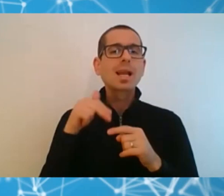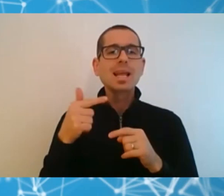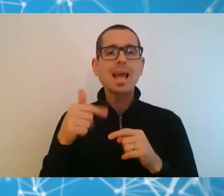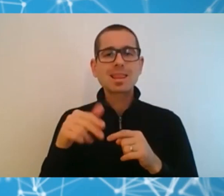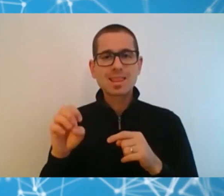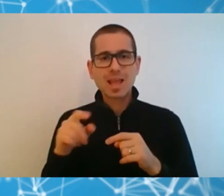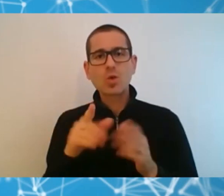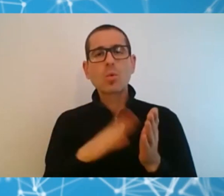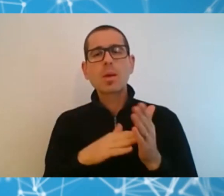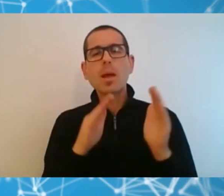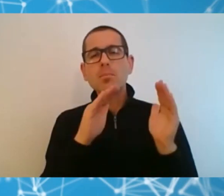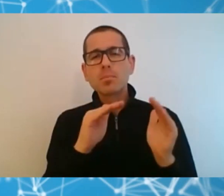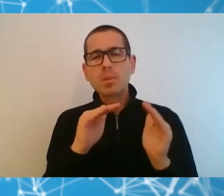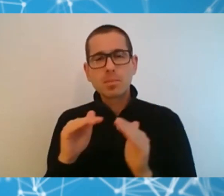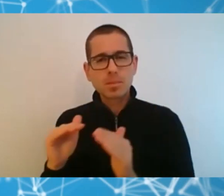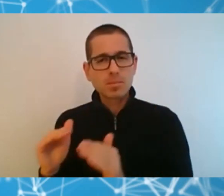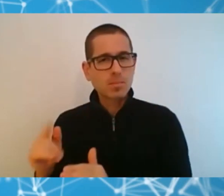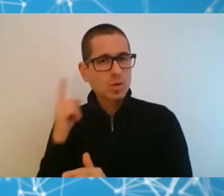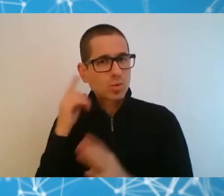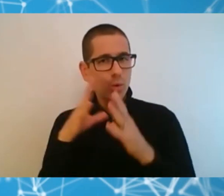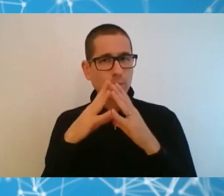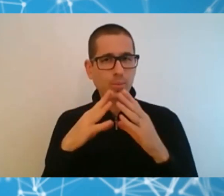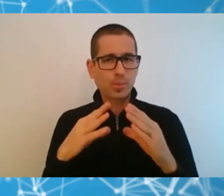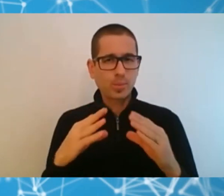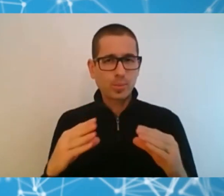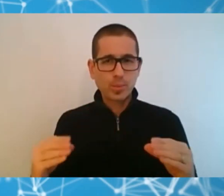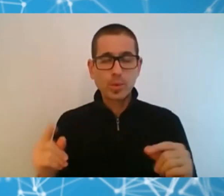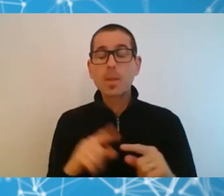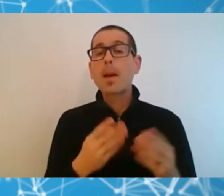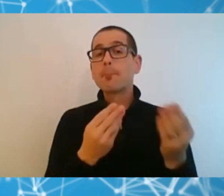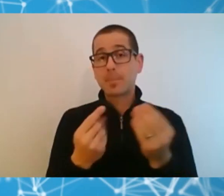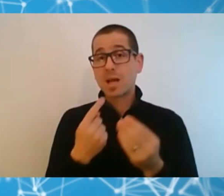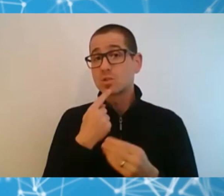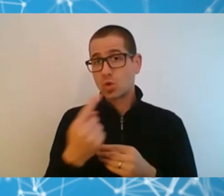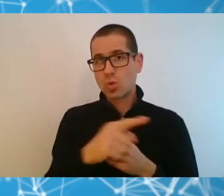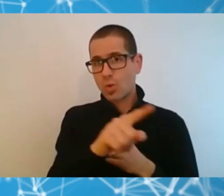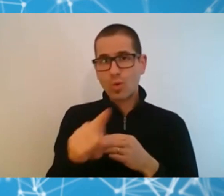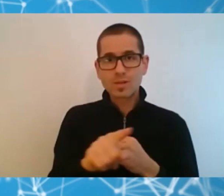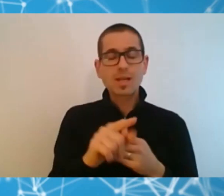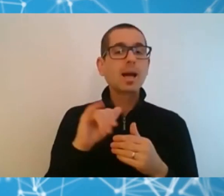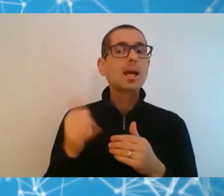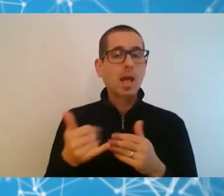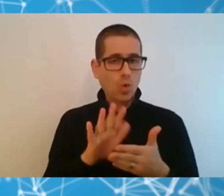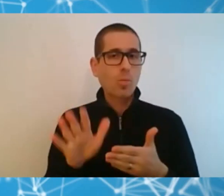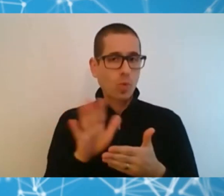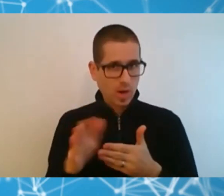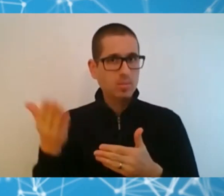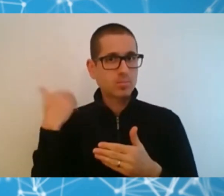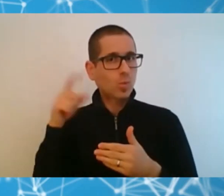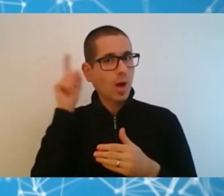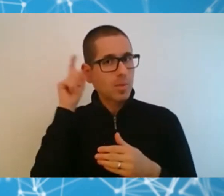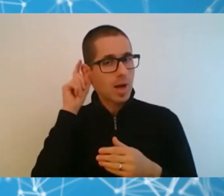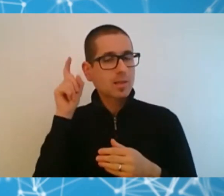sluh slabša tone in marsikdo od teh bolnikov je uporabnik slušnega aparata vrsto